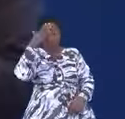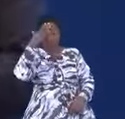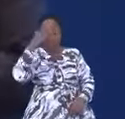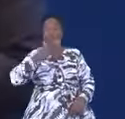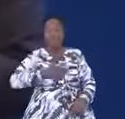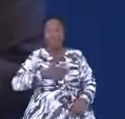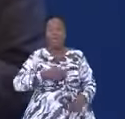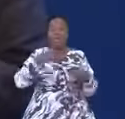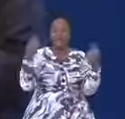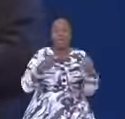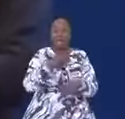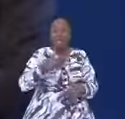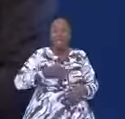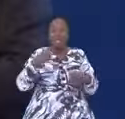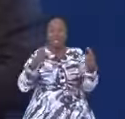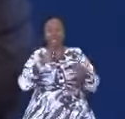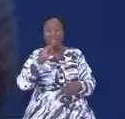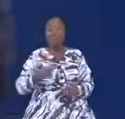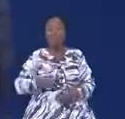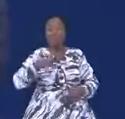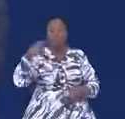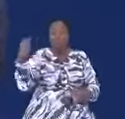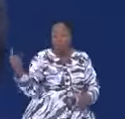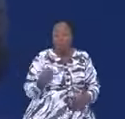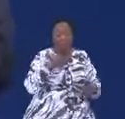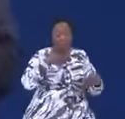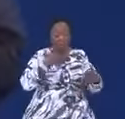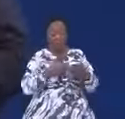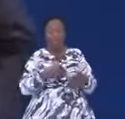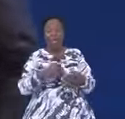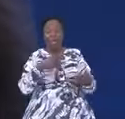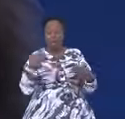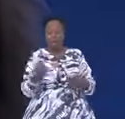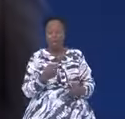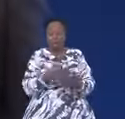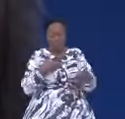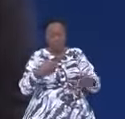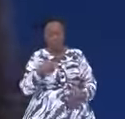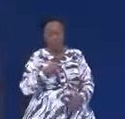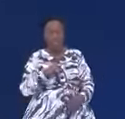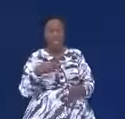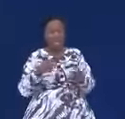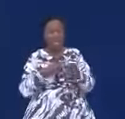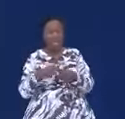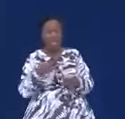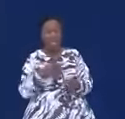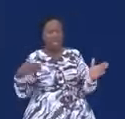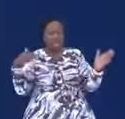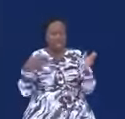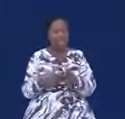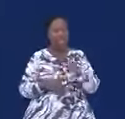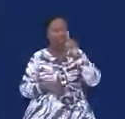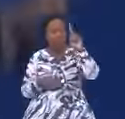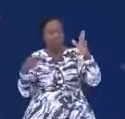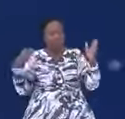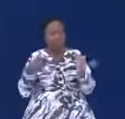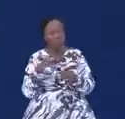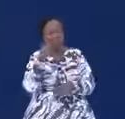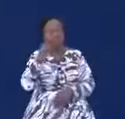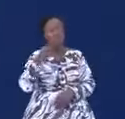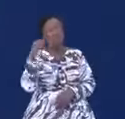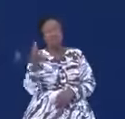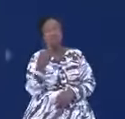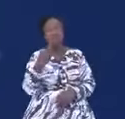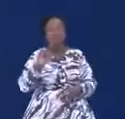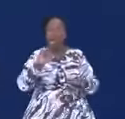verser 6 verset 6 1 je pêchais pour toi seul et j'ai fait ce qui est mal voyez